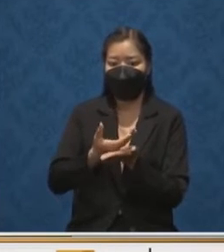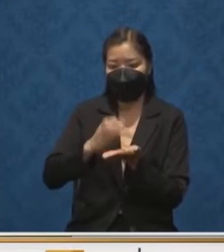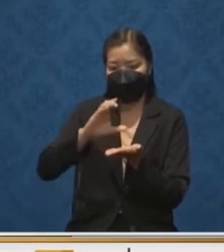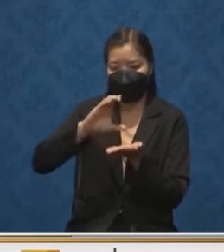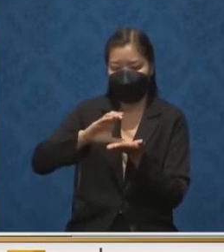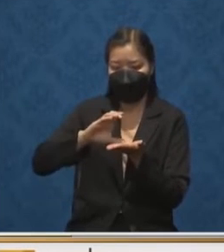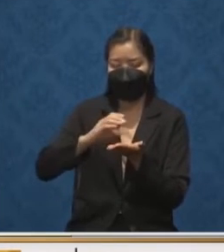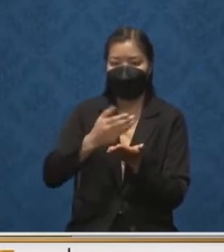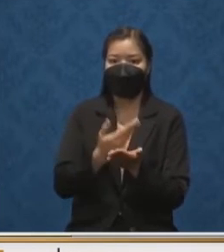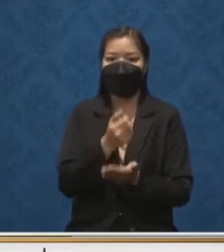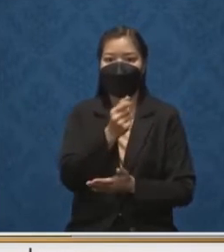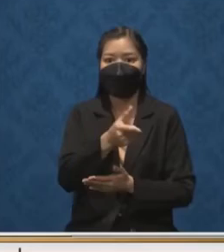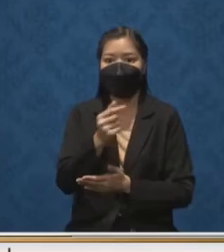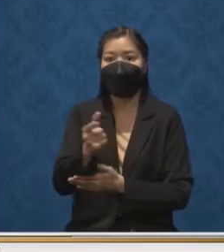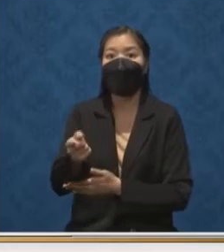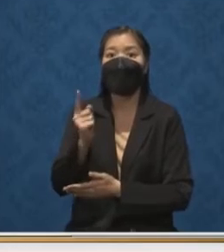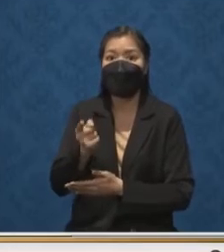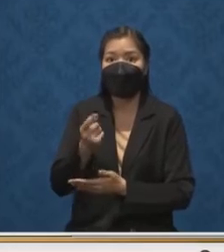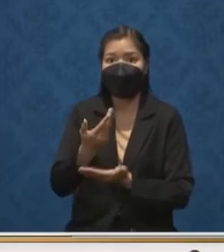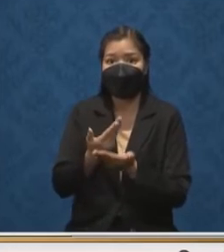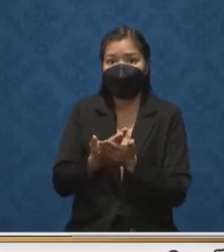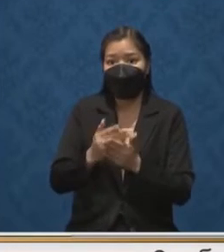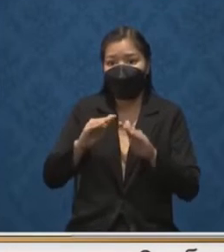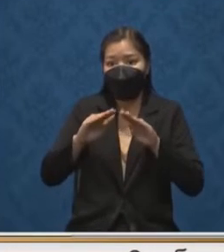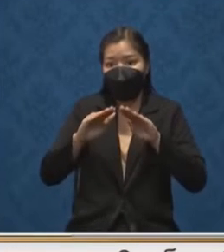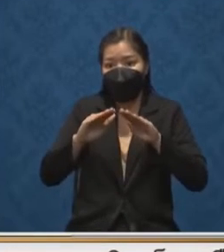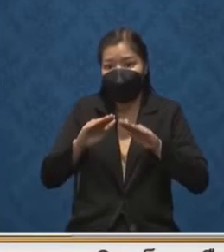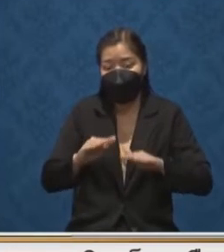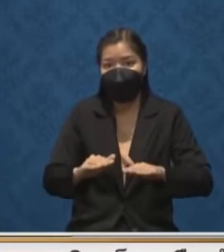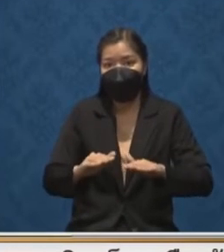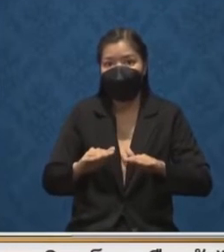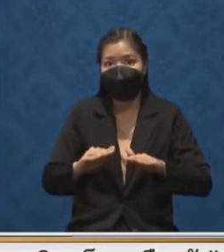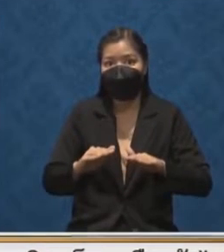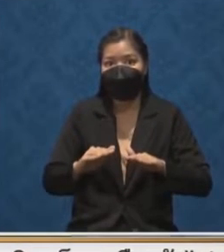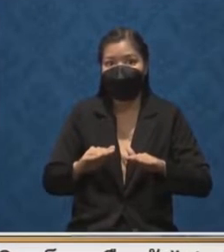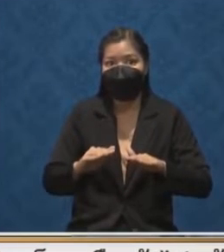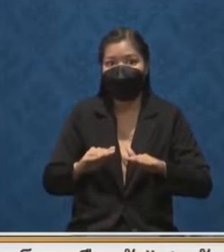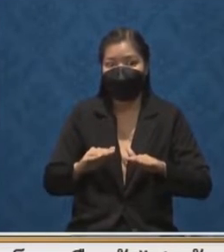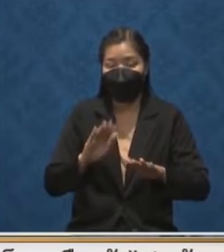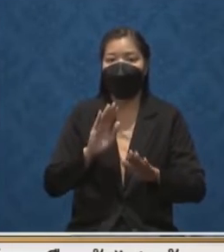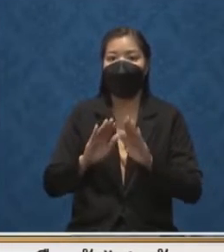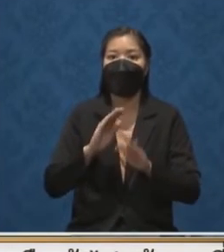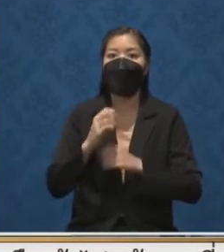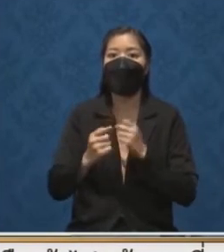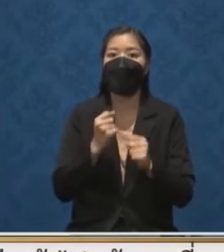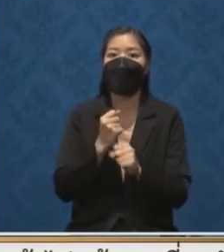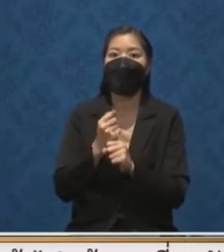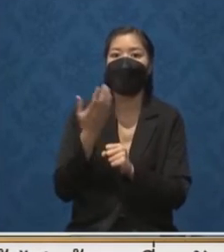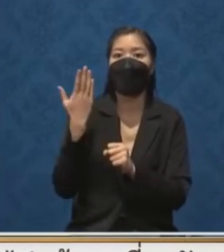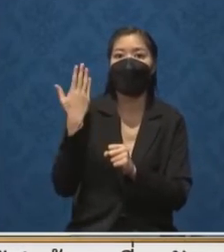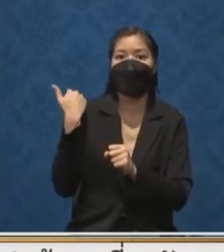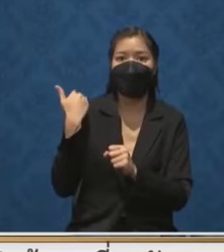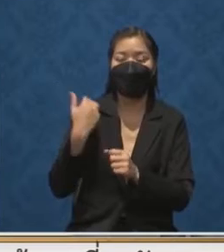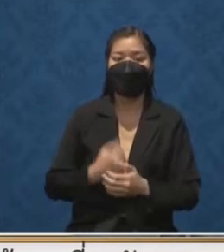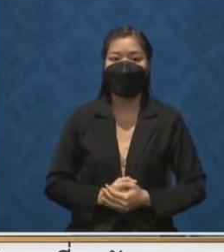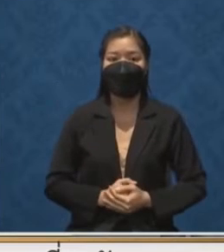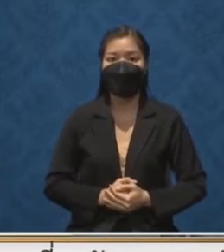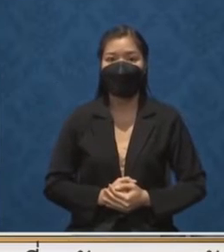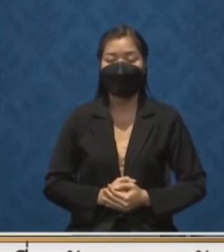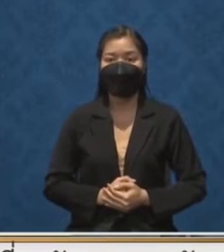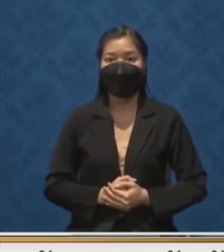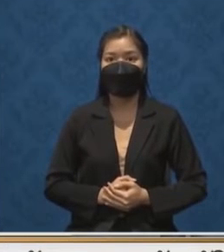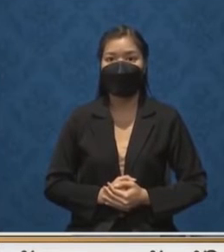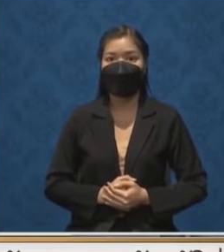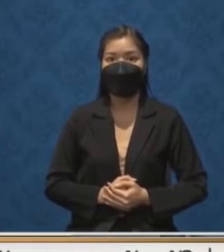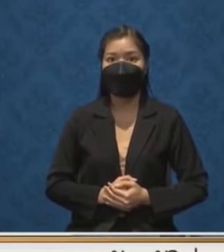งเมื่อเทียบกับเงินที่เมื่อเทียบปีก่อนหน้านี้นะครับเพราะฉะนั้นประเด็น